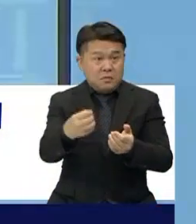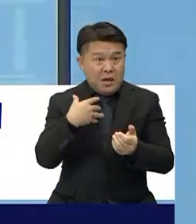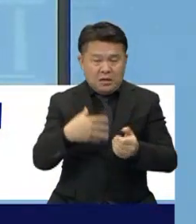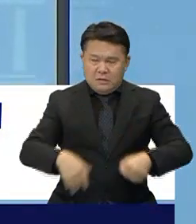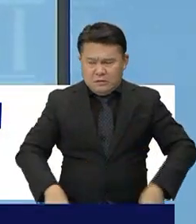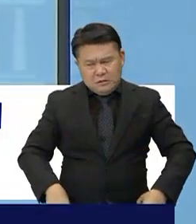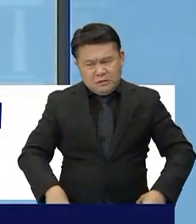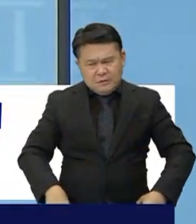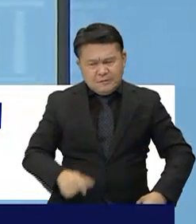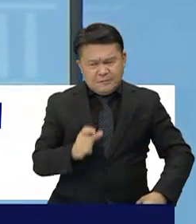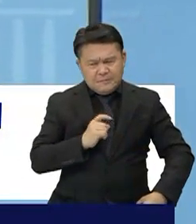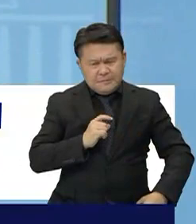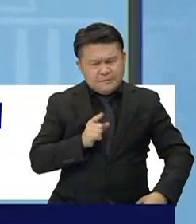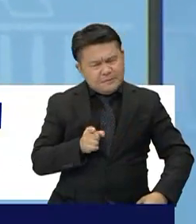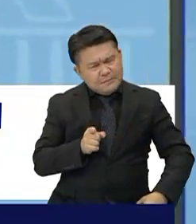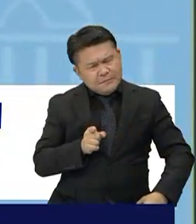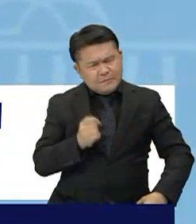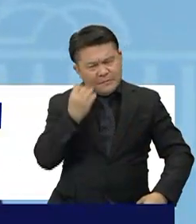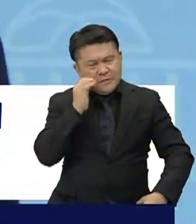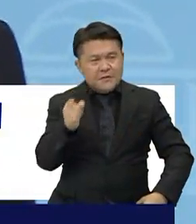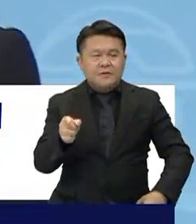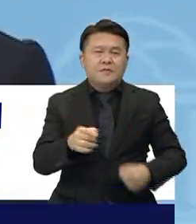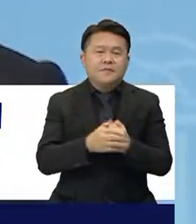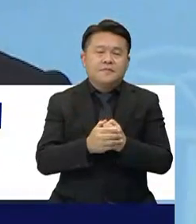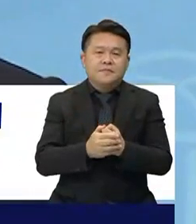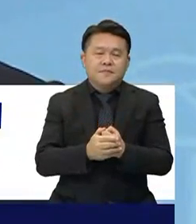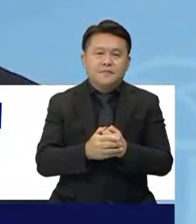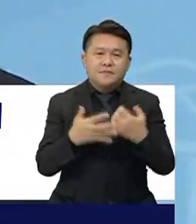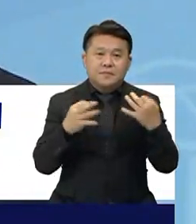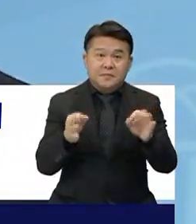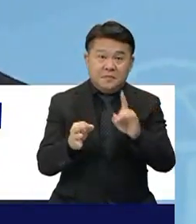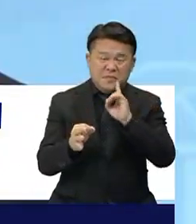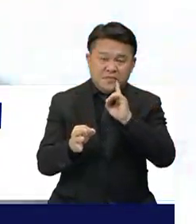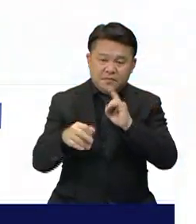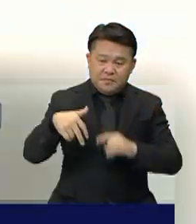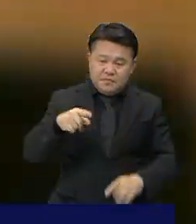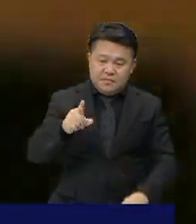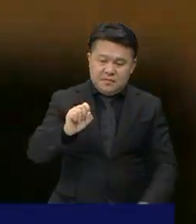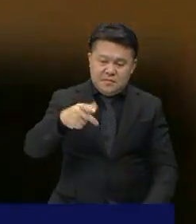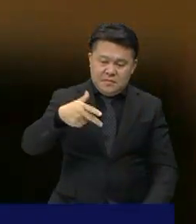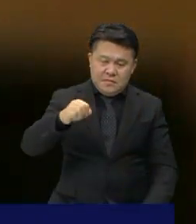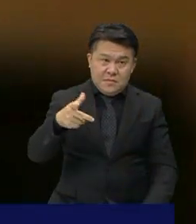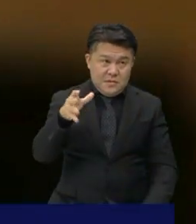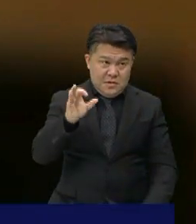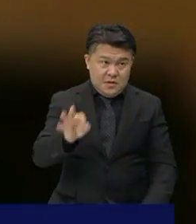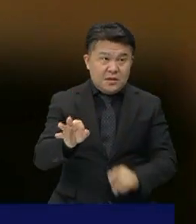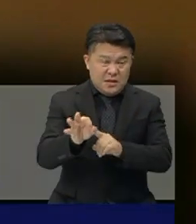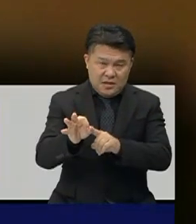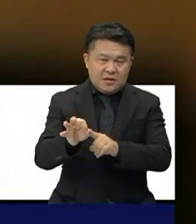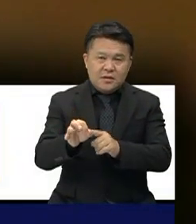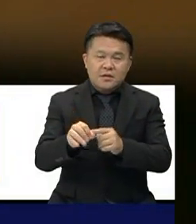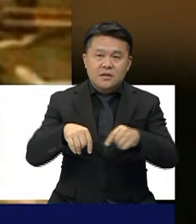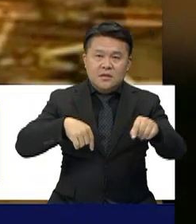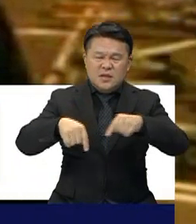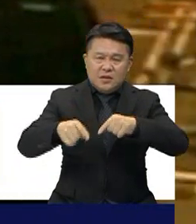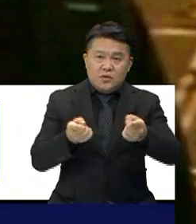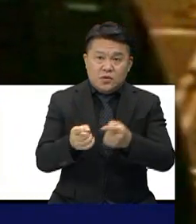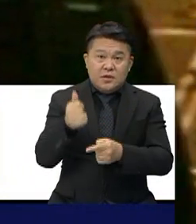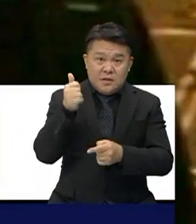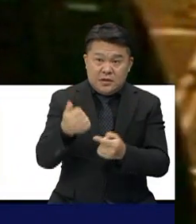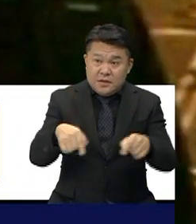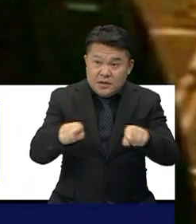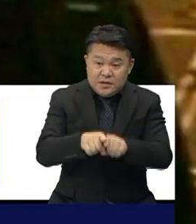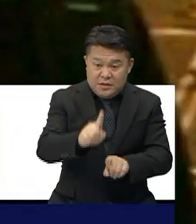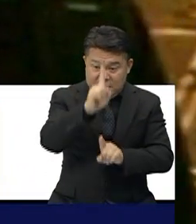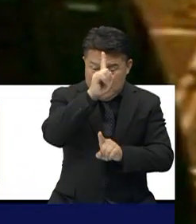진술도 검찰이 확보한 걸로 알려졌습니다. 김 부원장은 정진상 민주당 대표실 정무조정실장과 함께 이재명